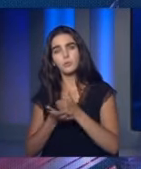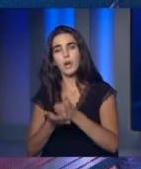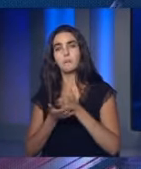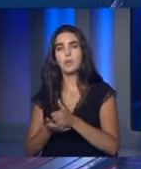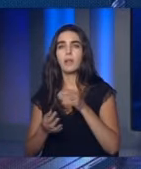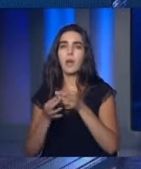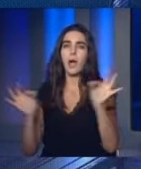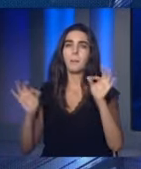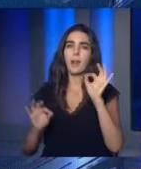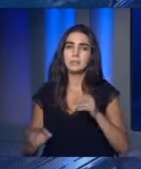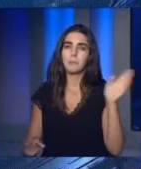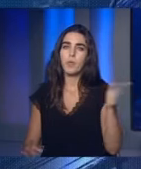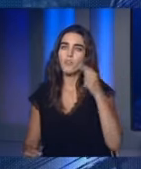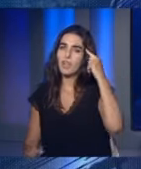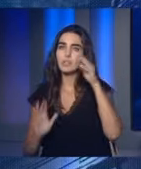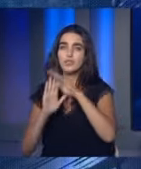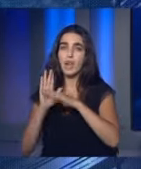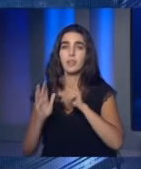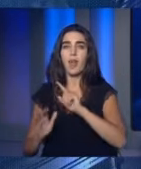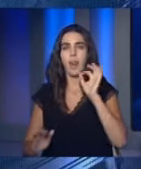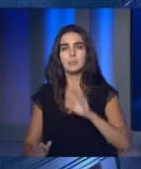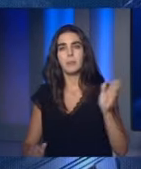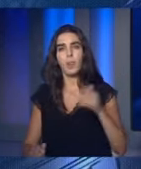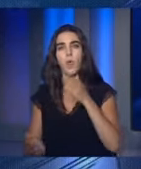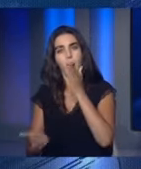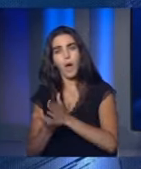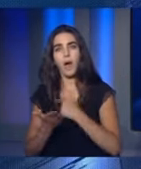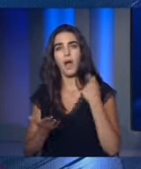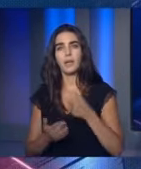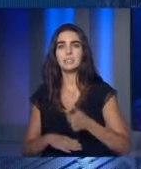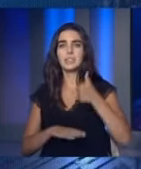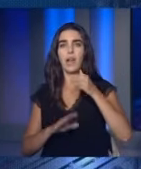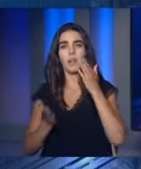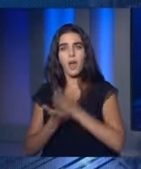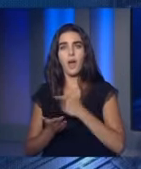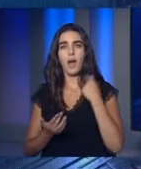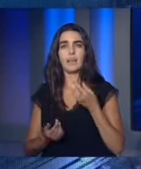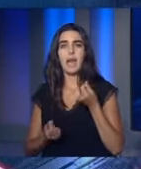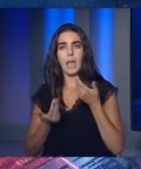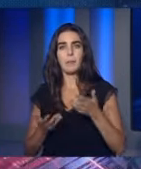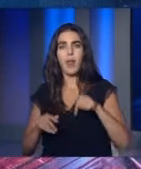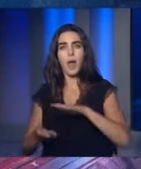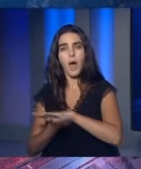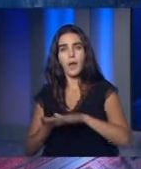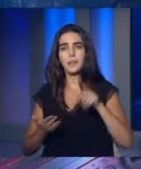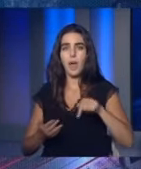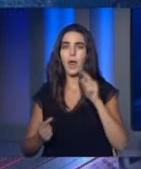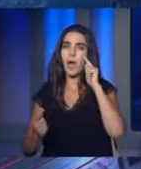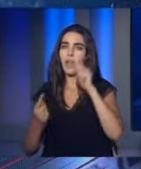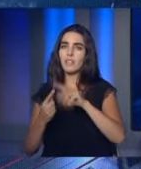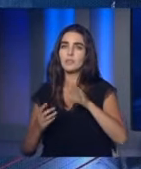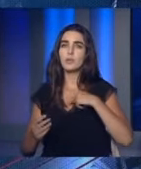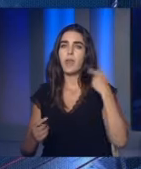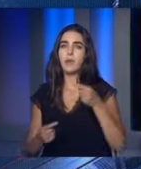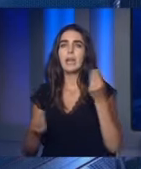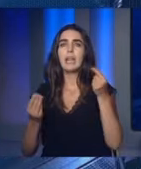المساعدات. وكرر البيسري الإصرار على تسلم كامل الداتا دون قيد أو شرط انطلاقا من حقنا السيادي بمعرفة